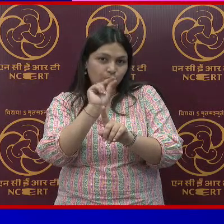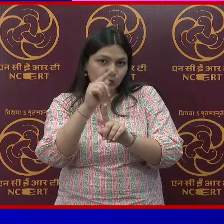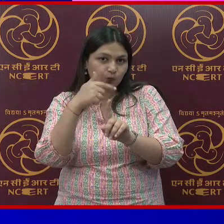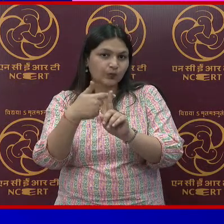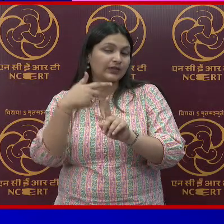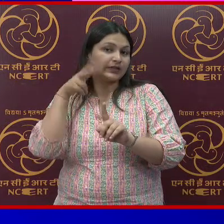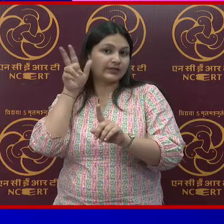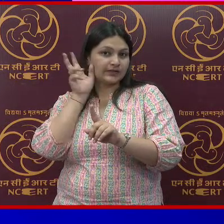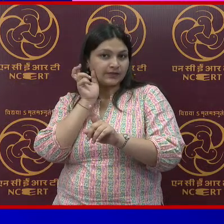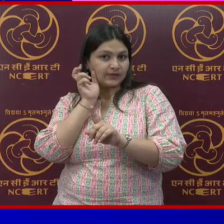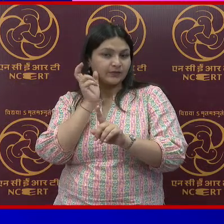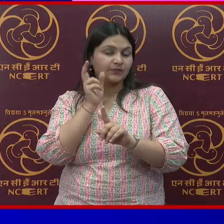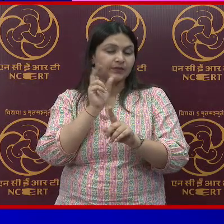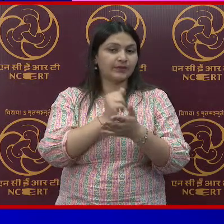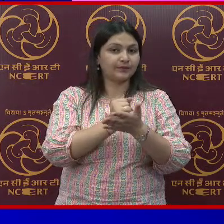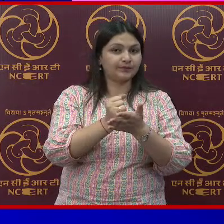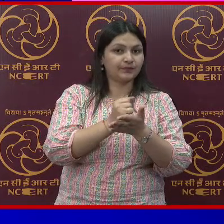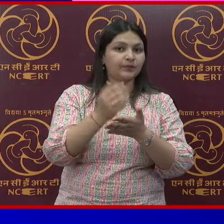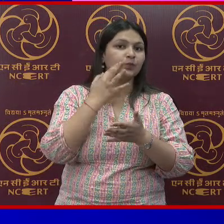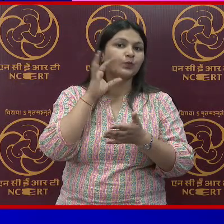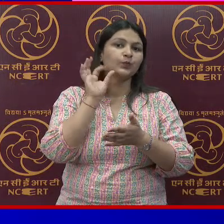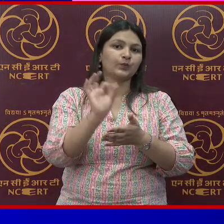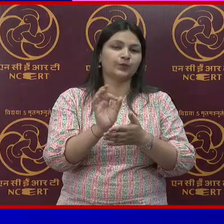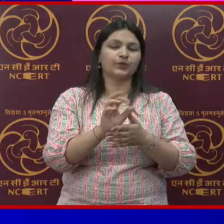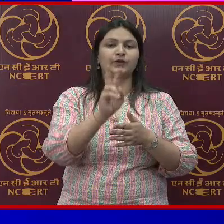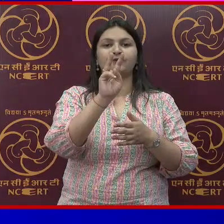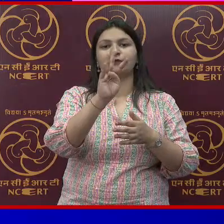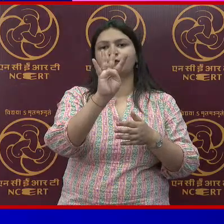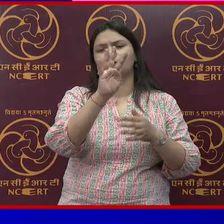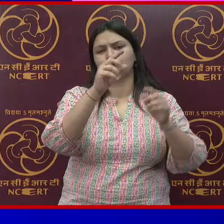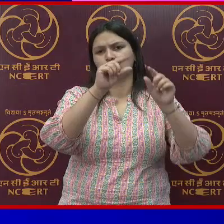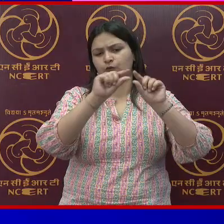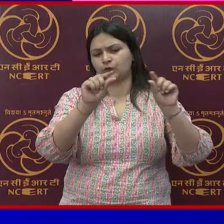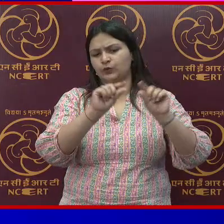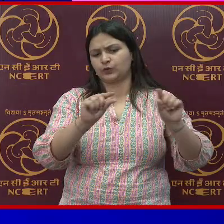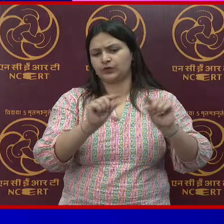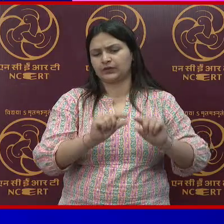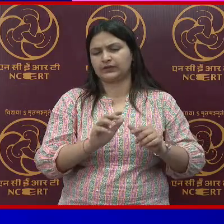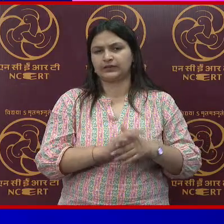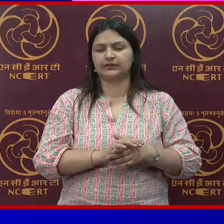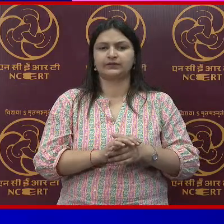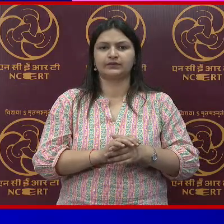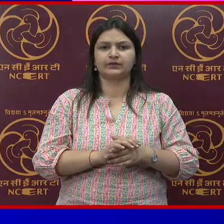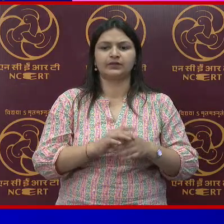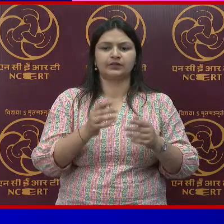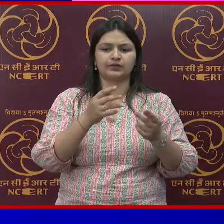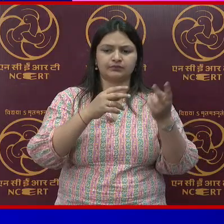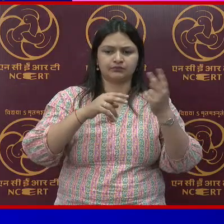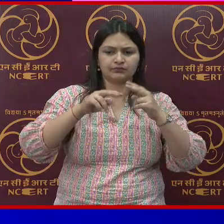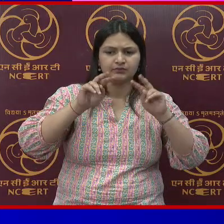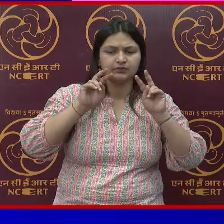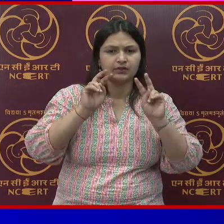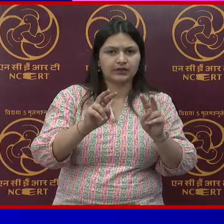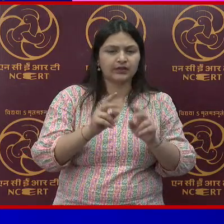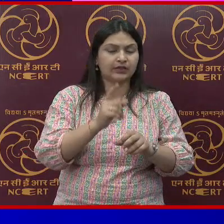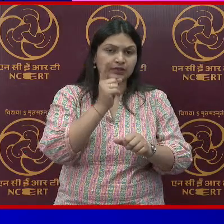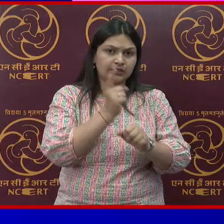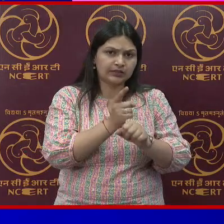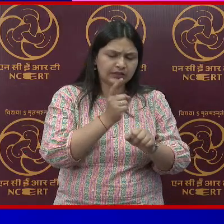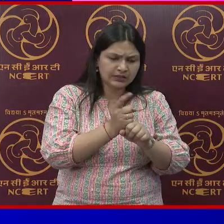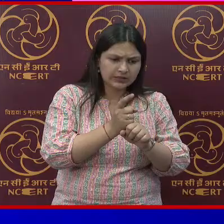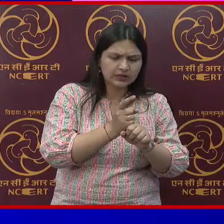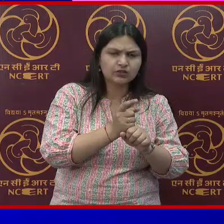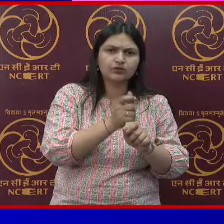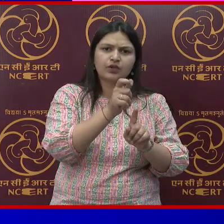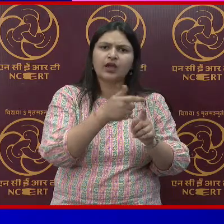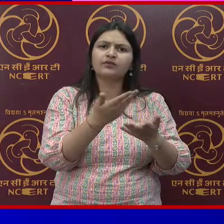ऑल्सो, जिसको हम फोनिक्स कहते हैं। तो आप देखिए 4 लाइन्स में दे रखी हैं स्पेलिंग्स। यहाँ पे a teacher has to explain